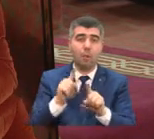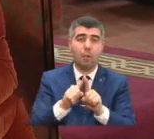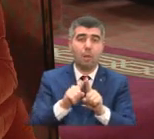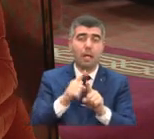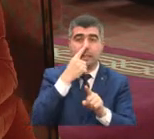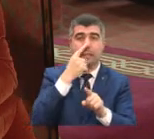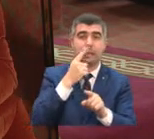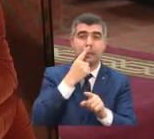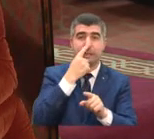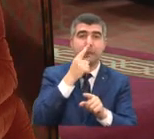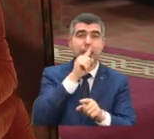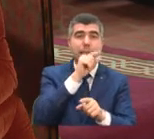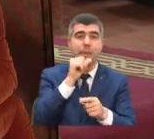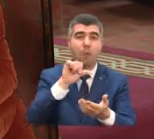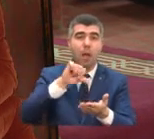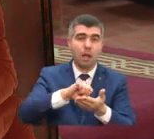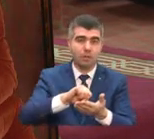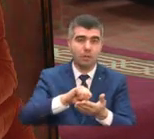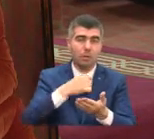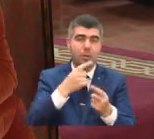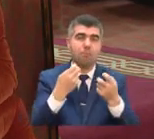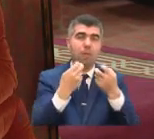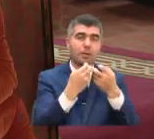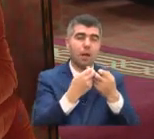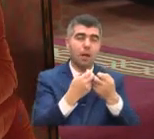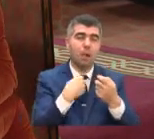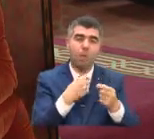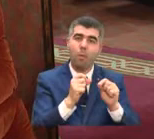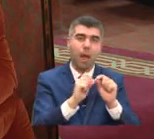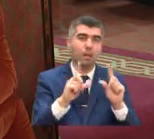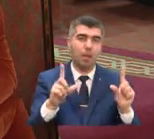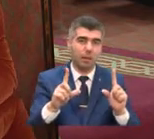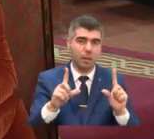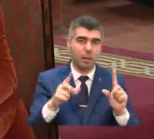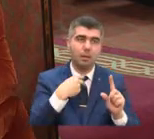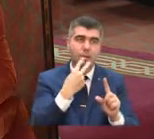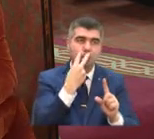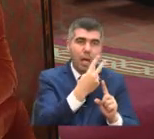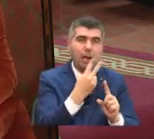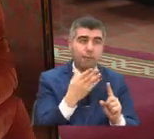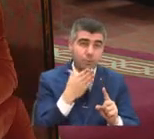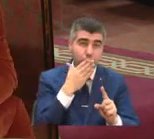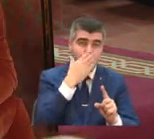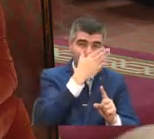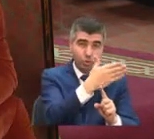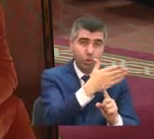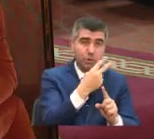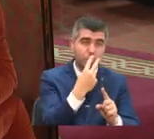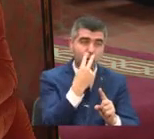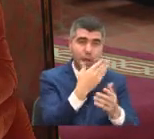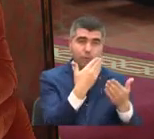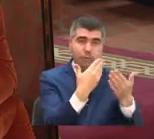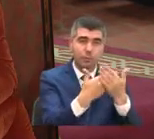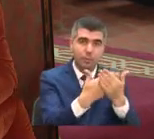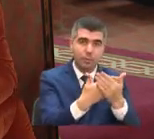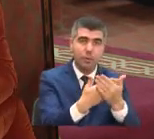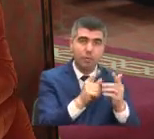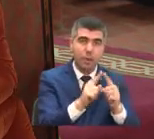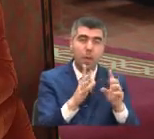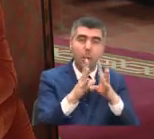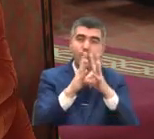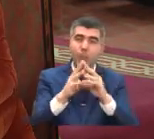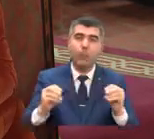بقاش تاجر واحد جائل في مدينه تطوان، تبع الحال في فنيدق ومضيق مازال كاينين، في تطوان ما بقاوش.